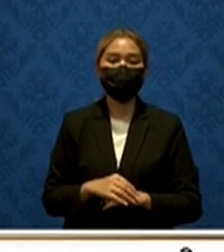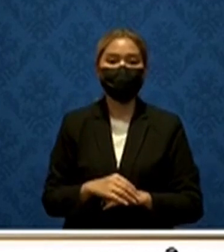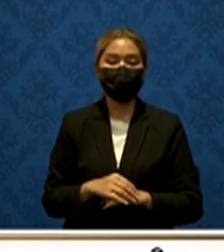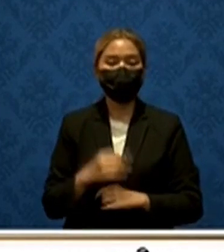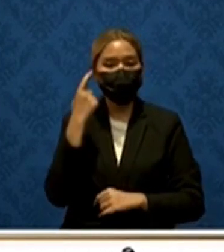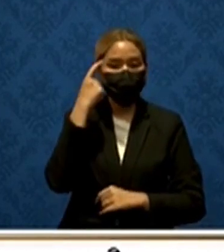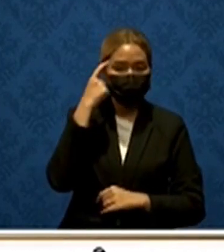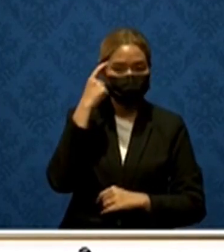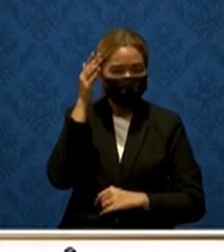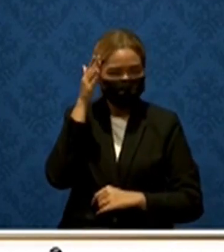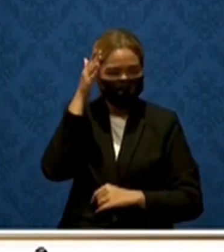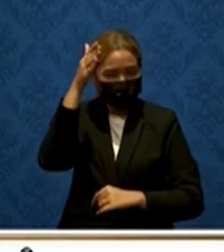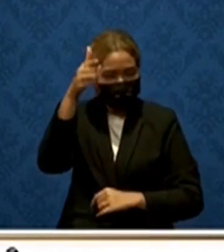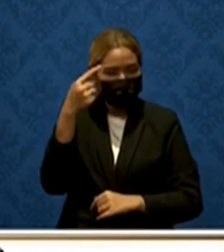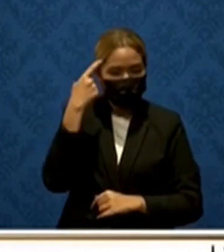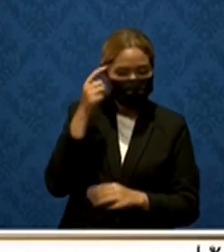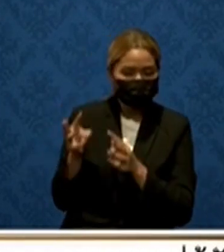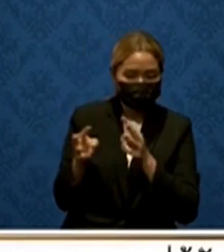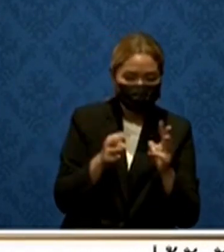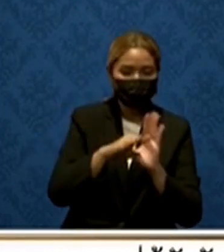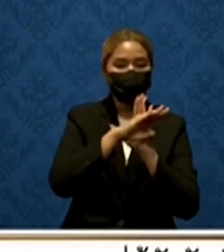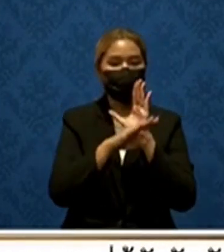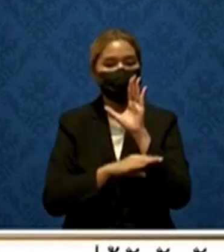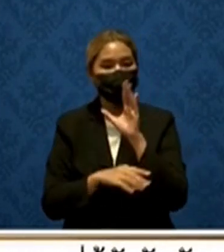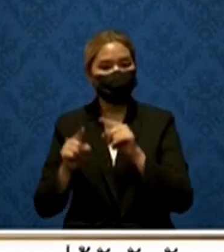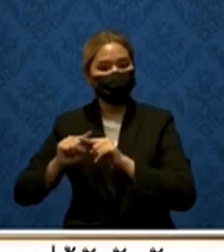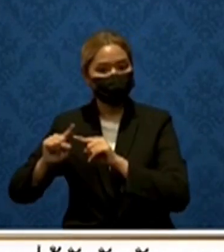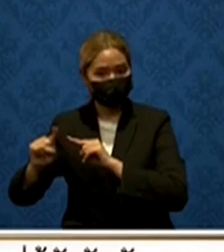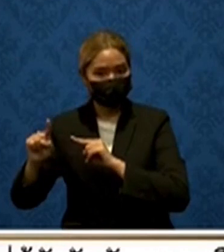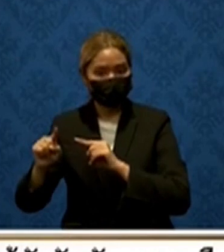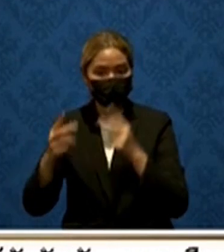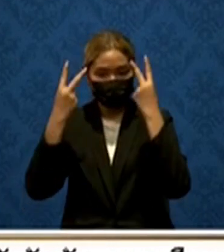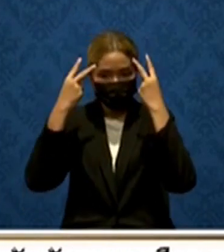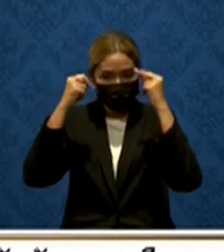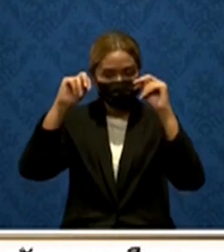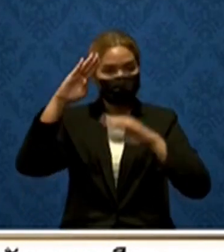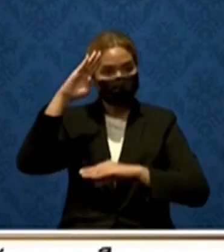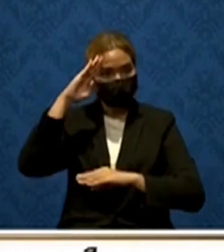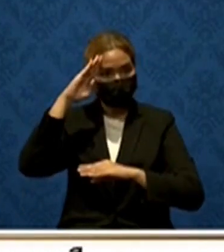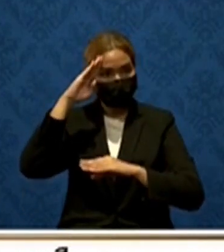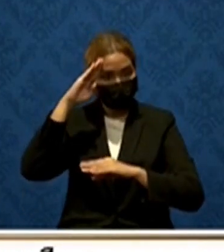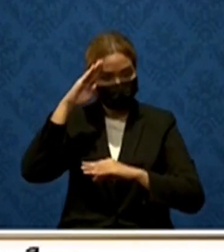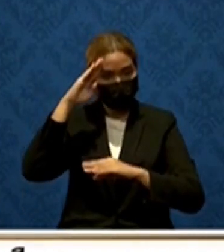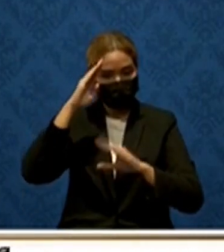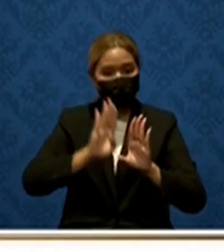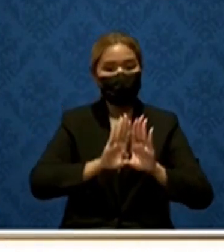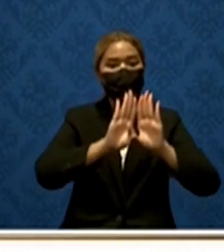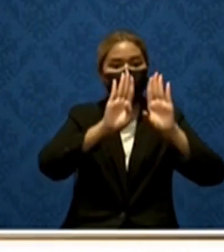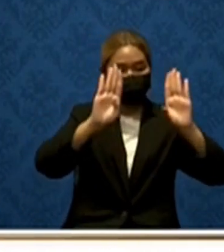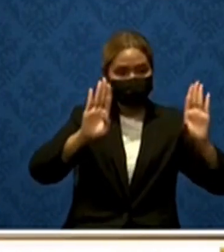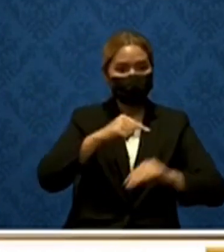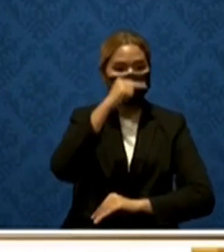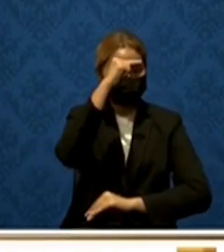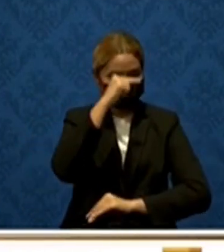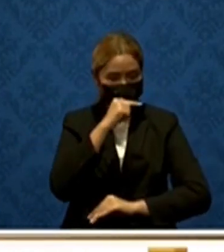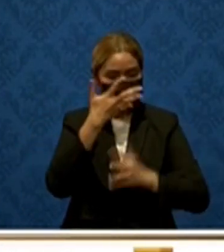เราก็ทำลำไปใกล่กว่านั้นจากการที่ท่านใยกได้ไปเปิดประเทศคามสัมพันธไทยกัสาอุกระส่งภานิ